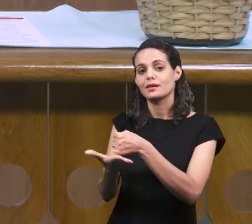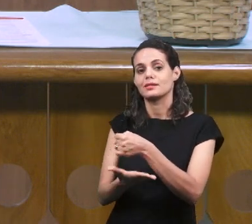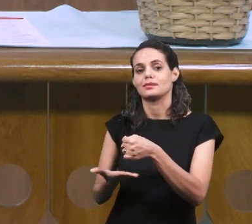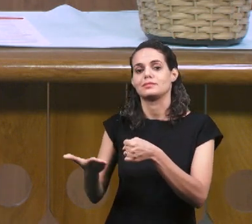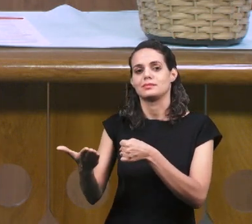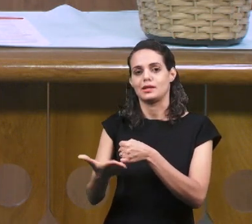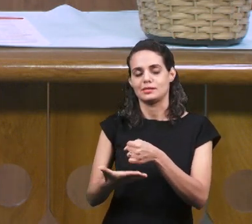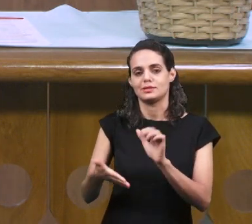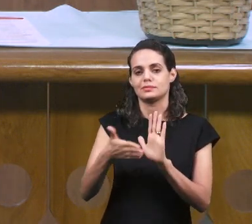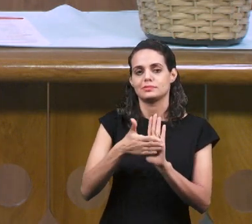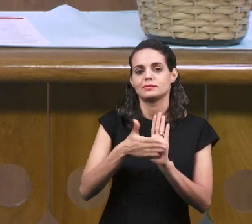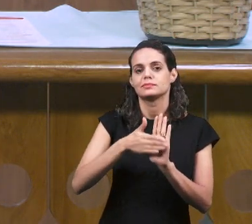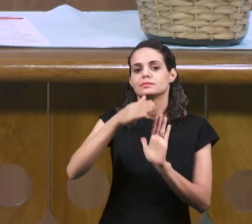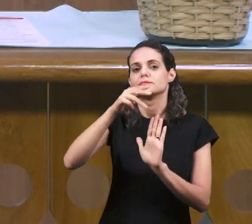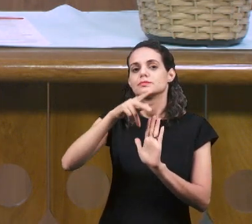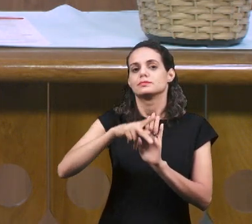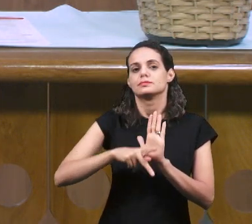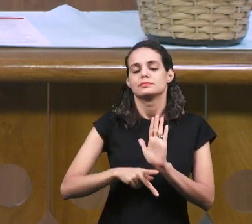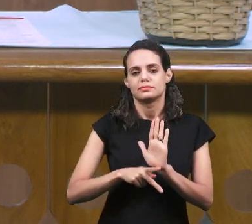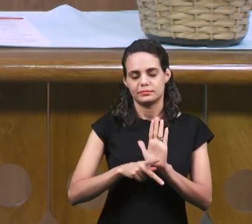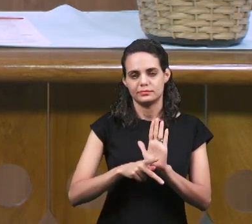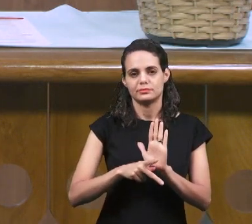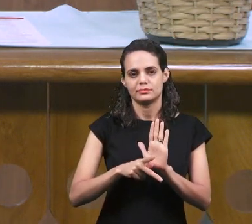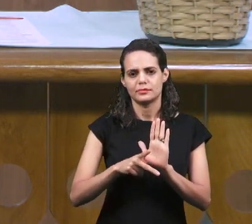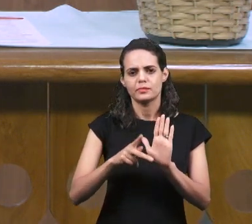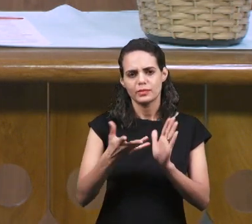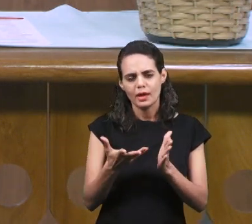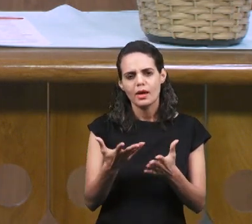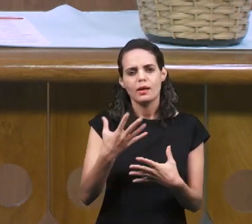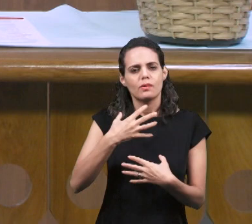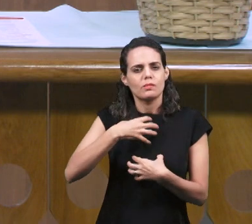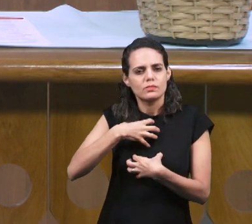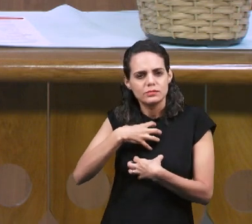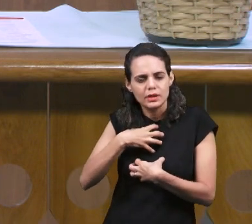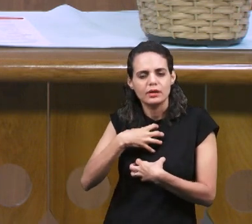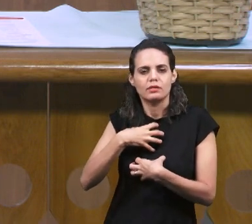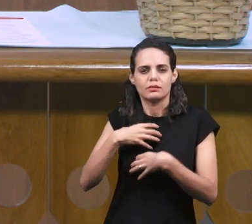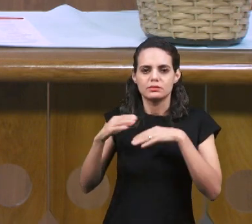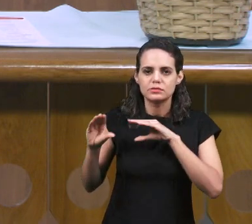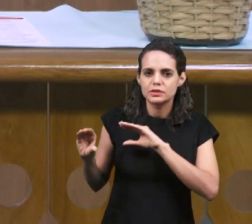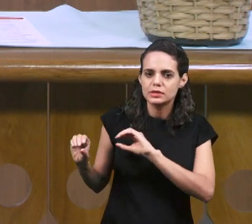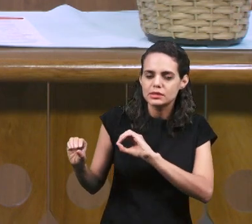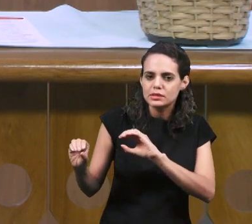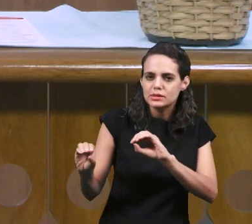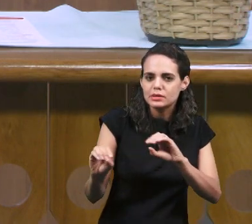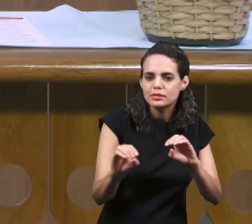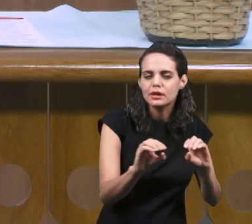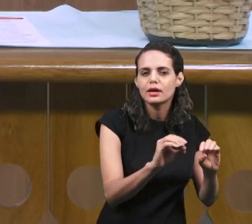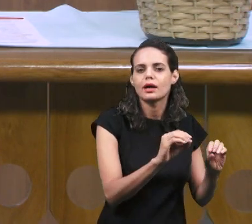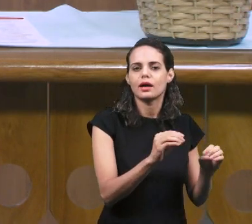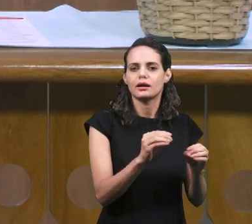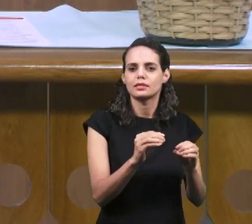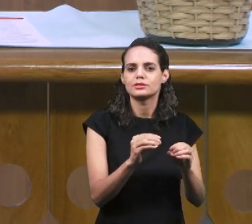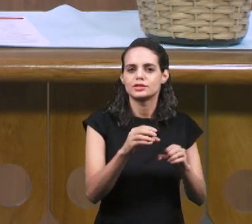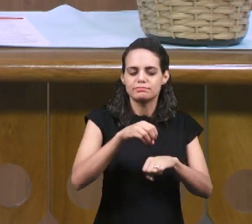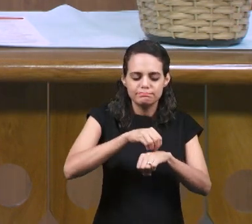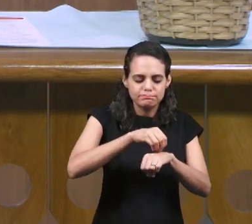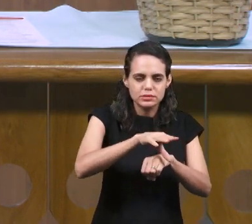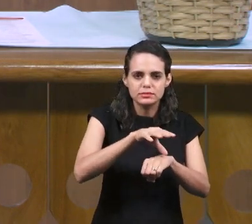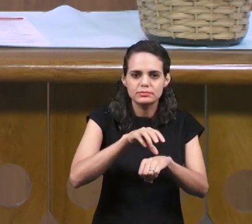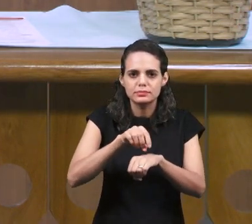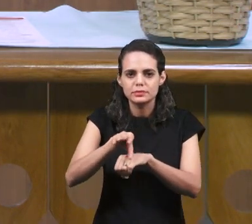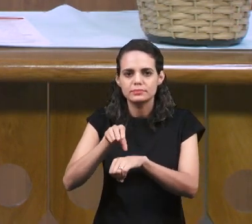projet, la forme d'enseigner, la forme de transmettre, la forme d'apporter à